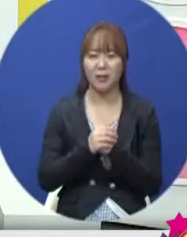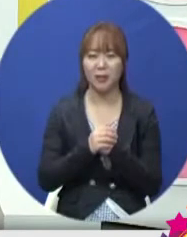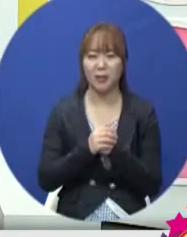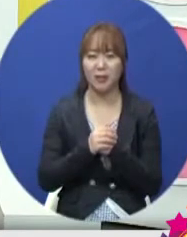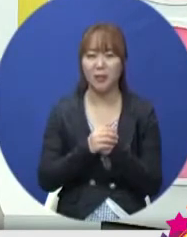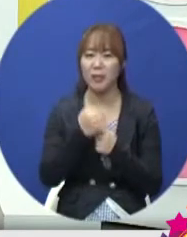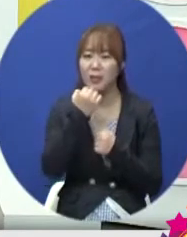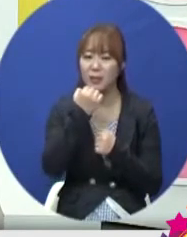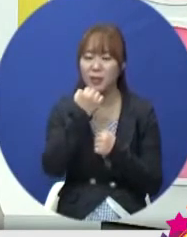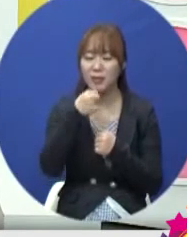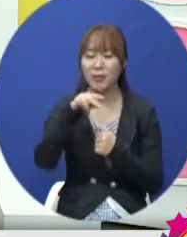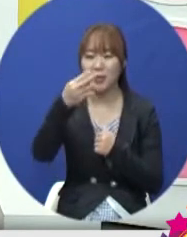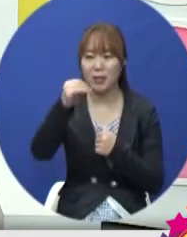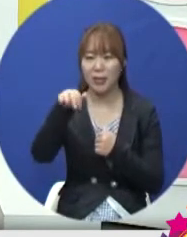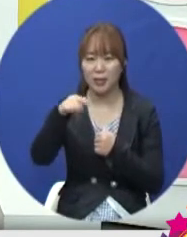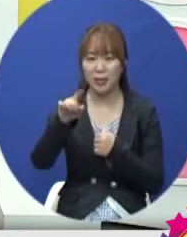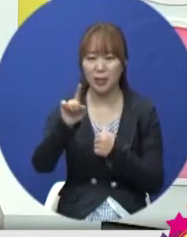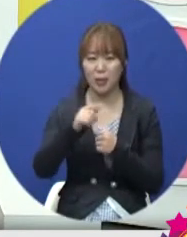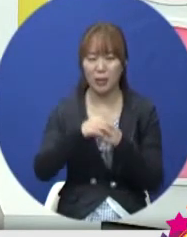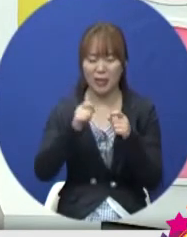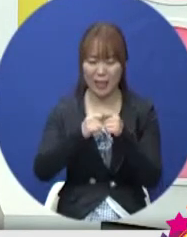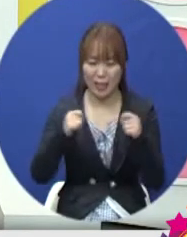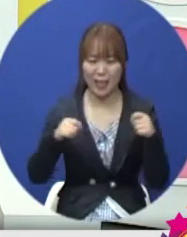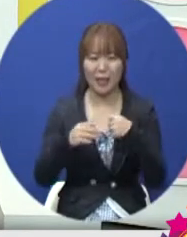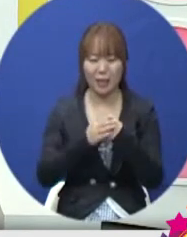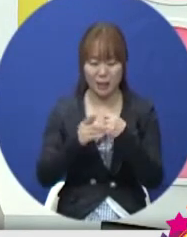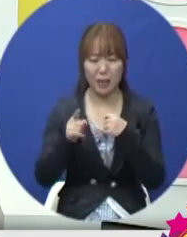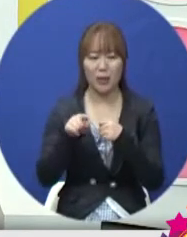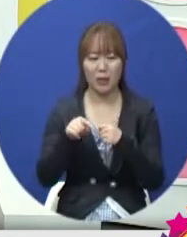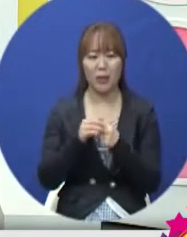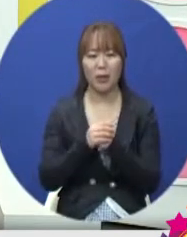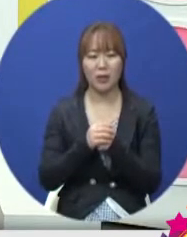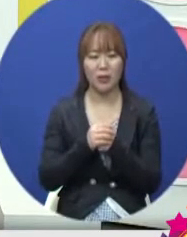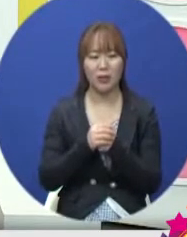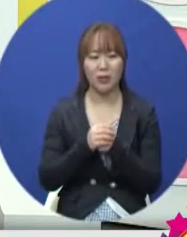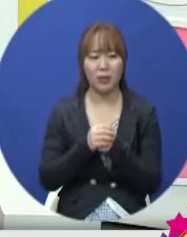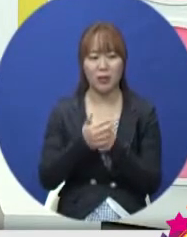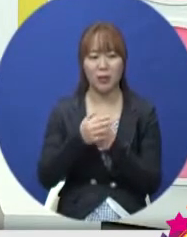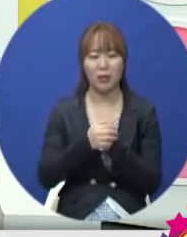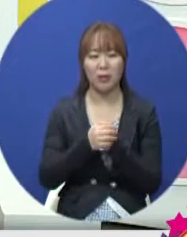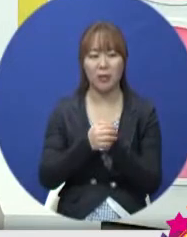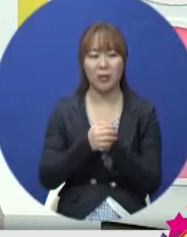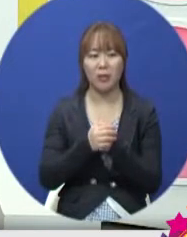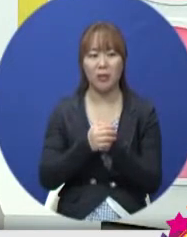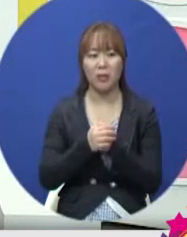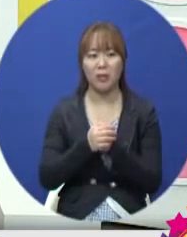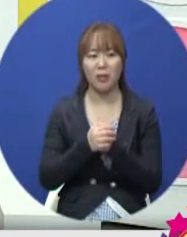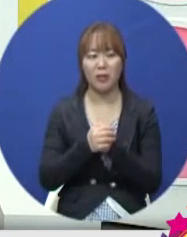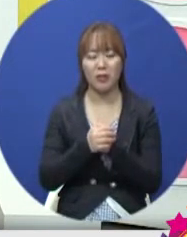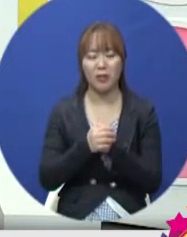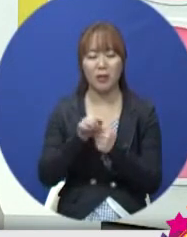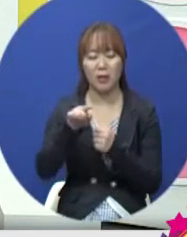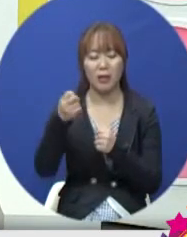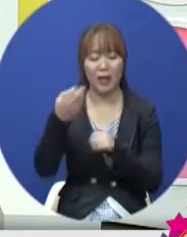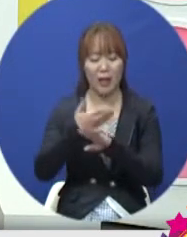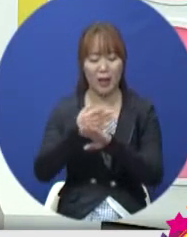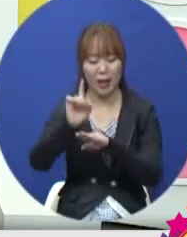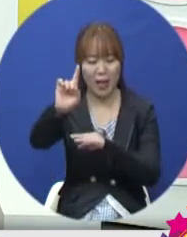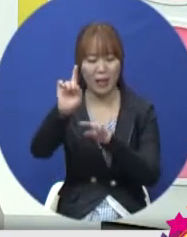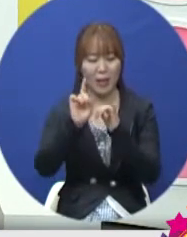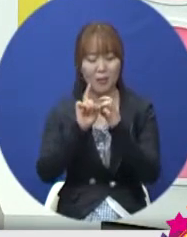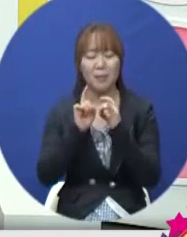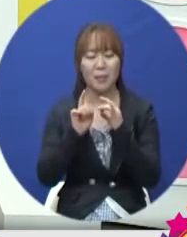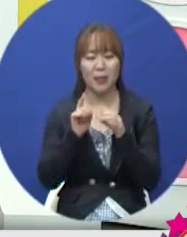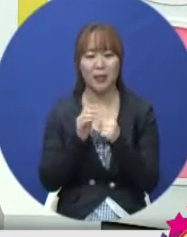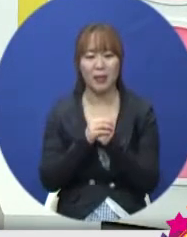그러면 웃음 시리즈는 네. 너무 기니까 요거 네. 네. 넌센스. 수술이지 아니 저거 이것만 하나만 네네